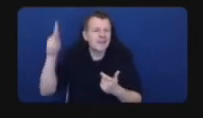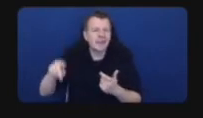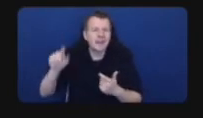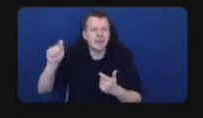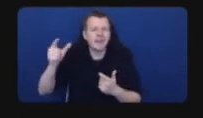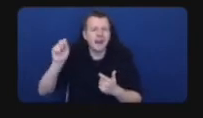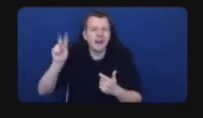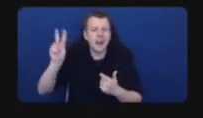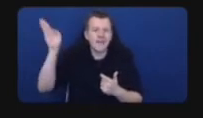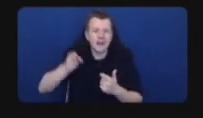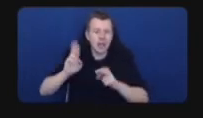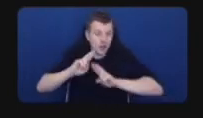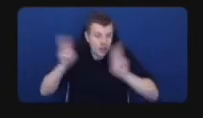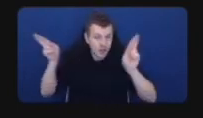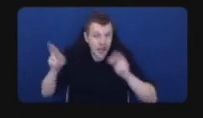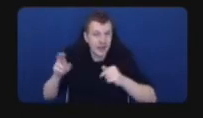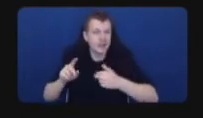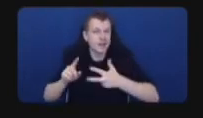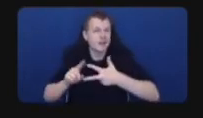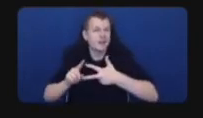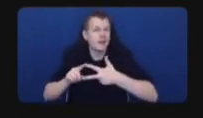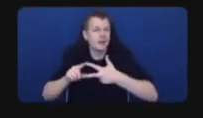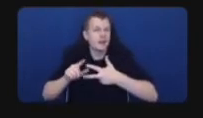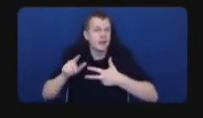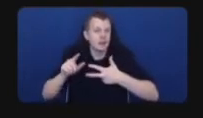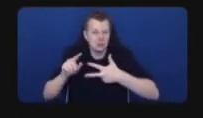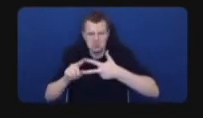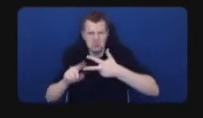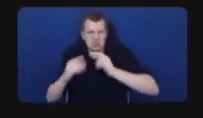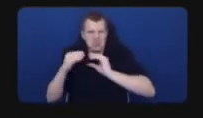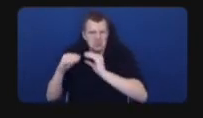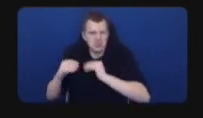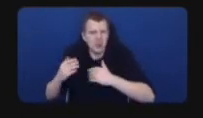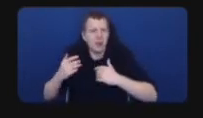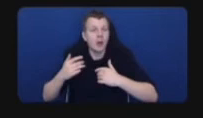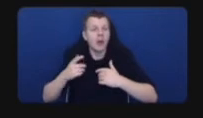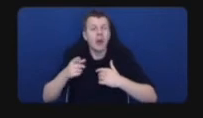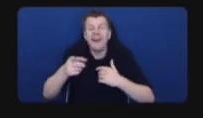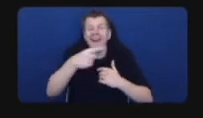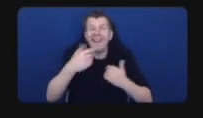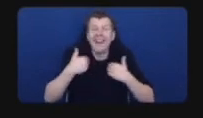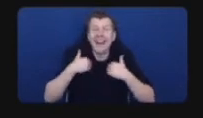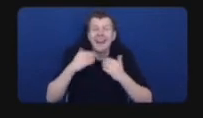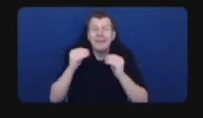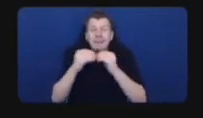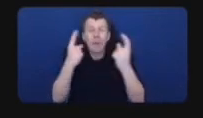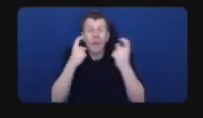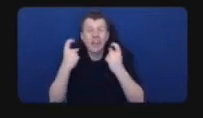在接下来在下面我们有我们的网站filler.gov